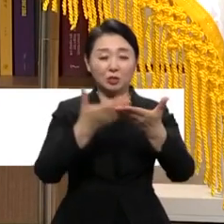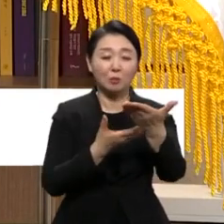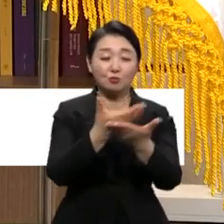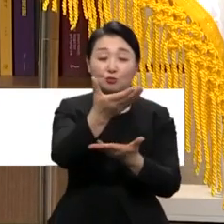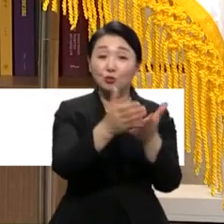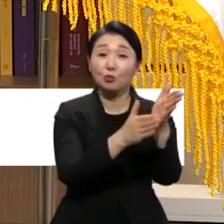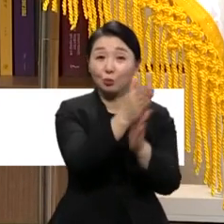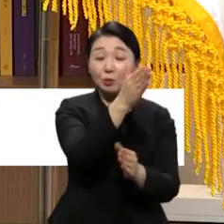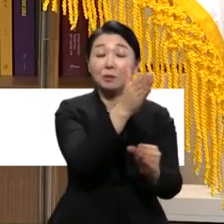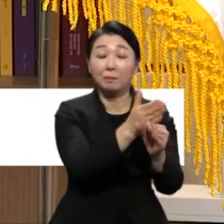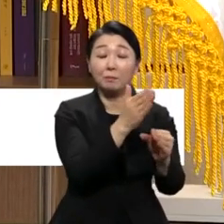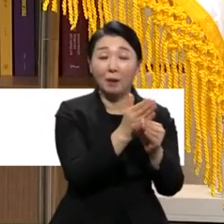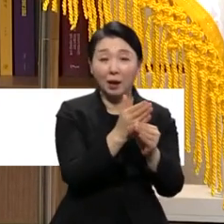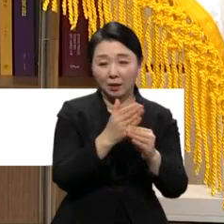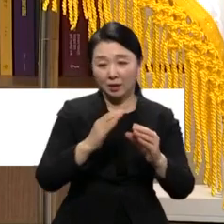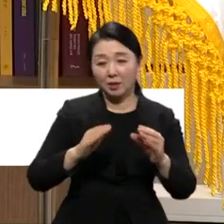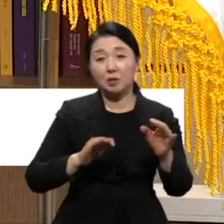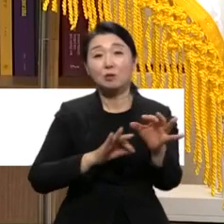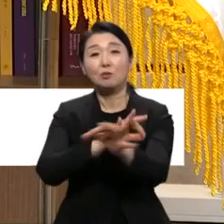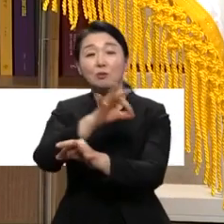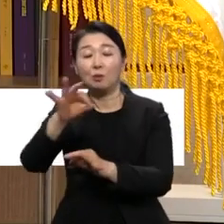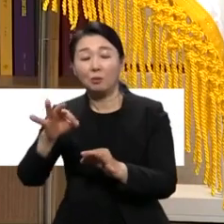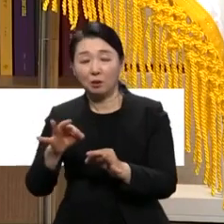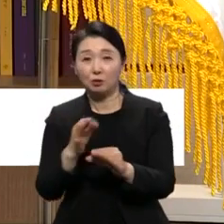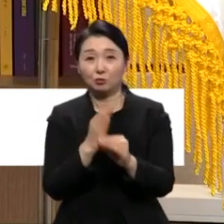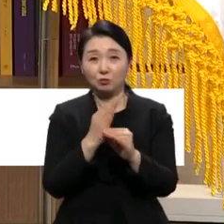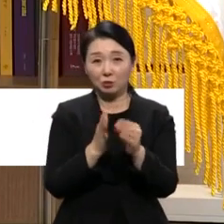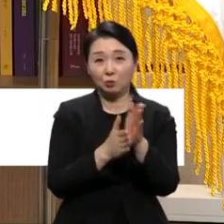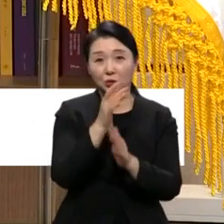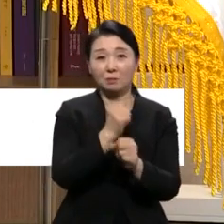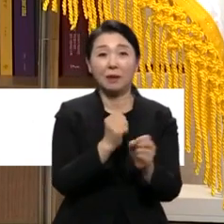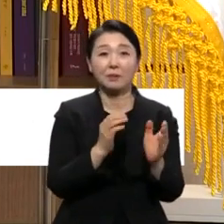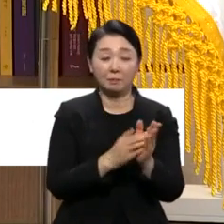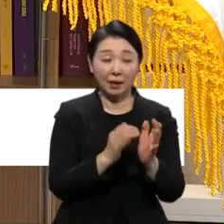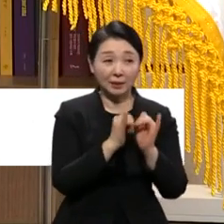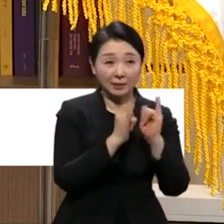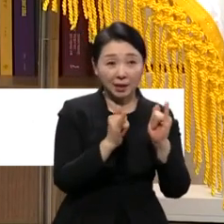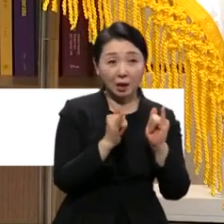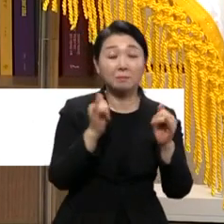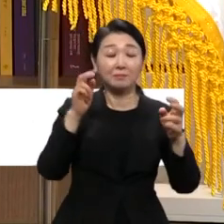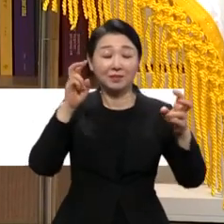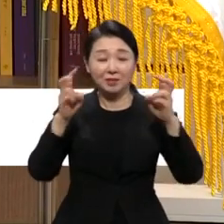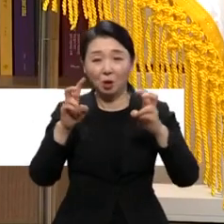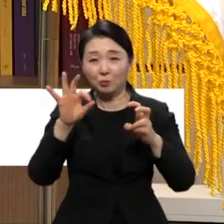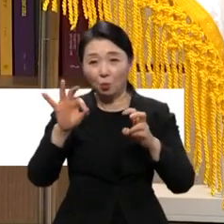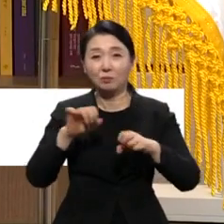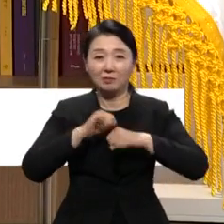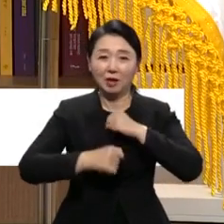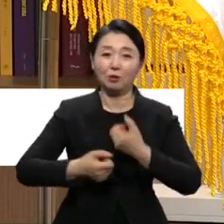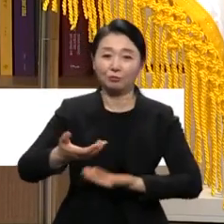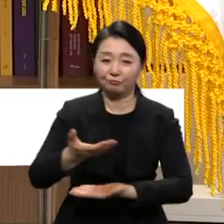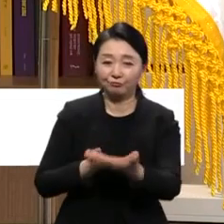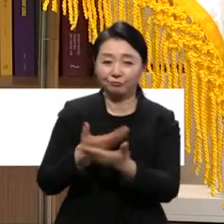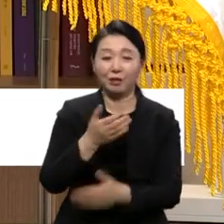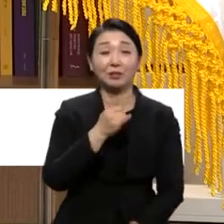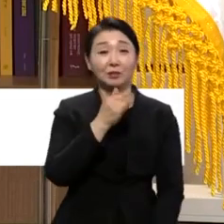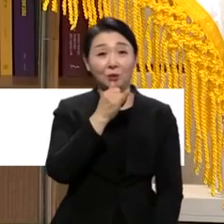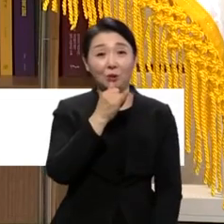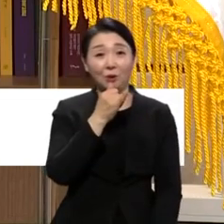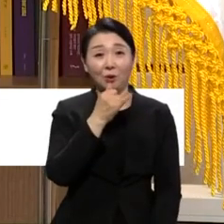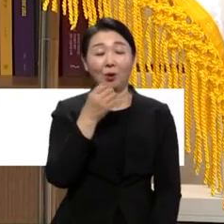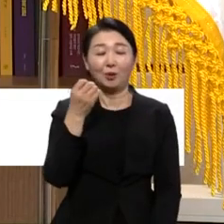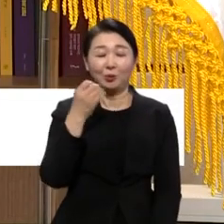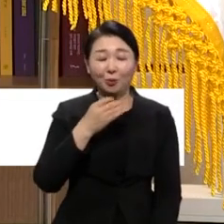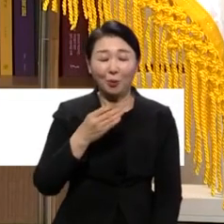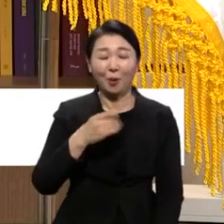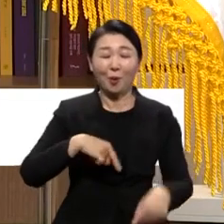넣고 또 이 사람과 기업과 이 돈이 자유롭게 와서